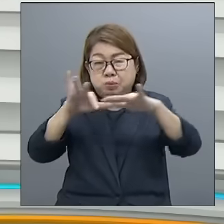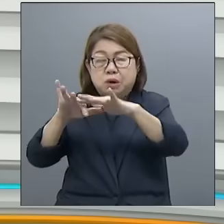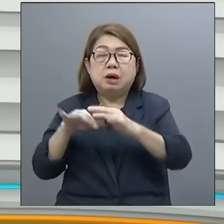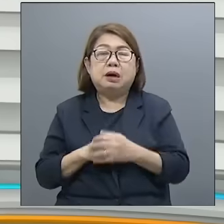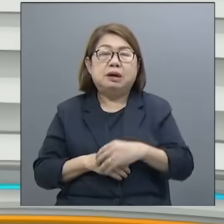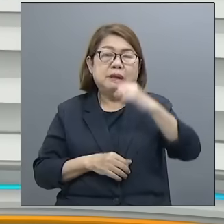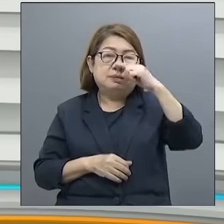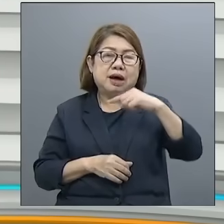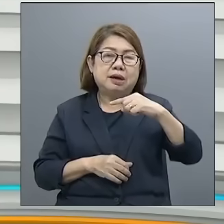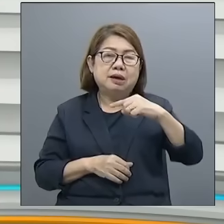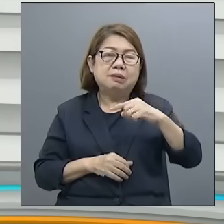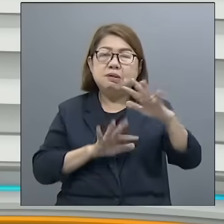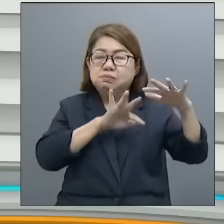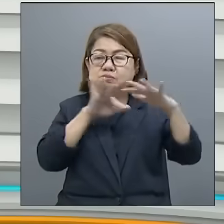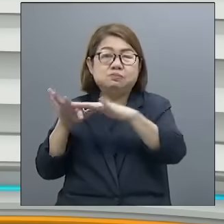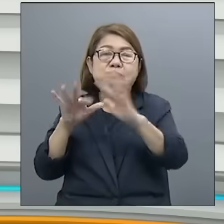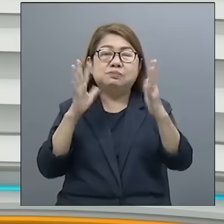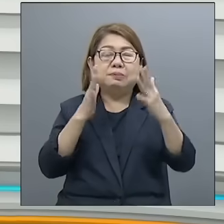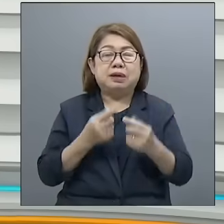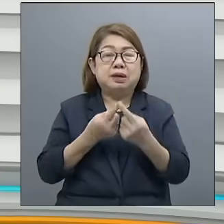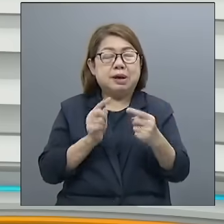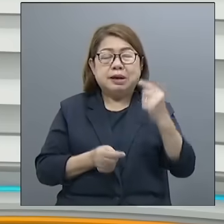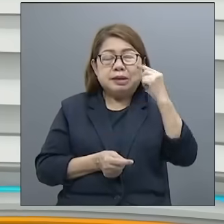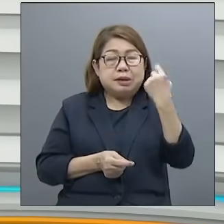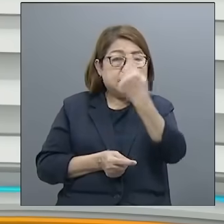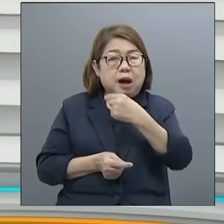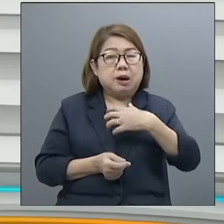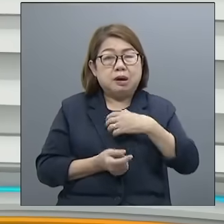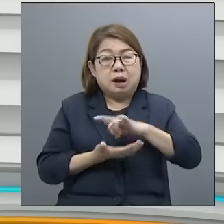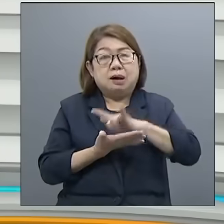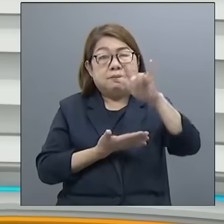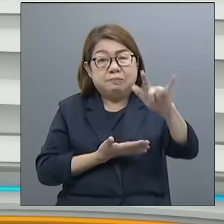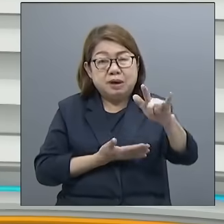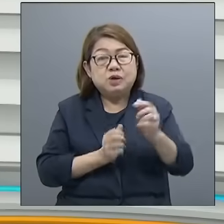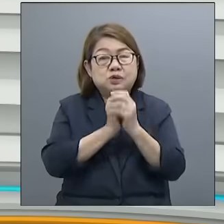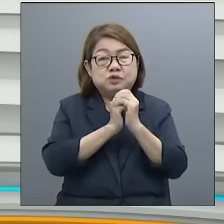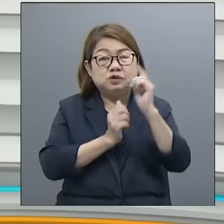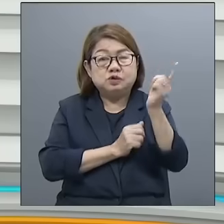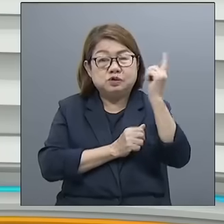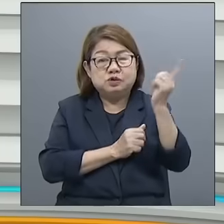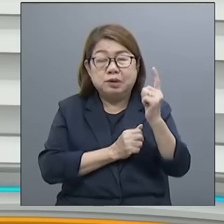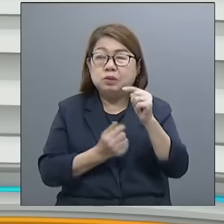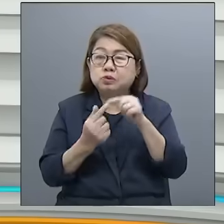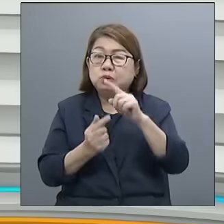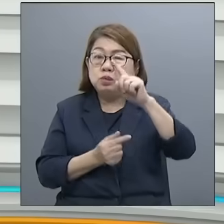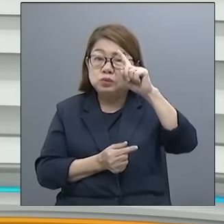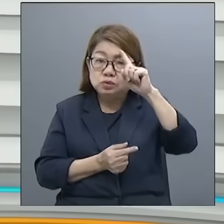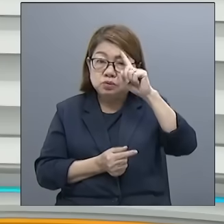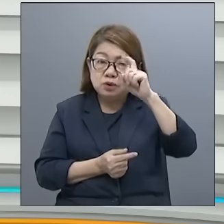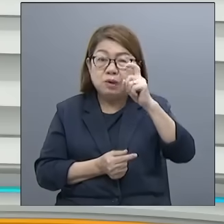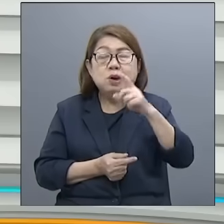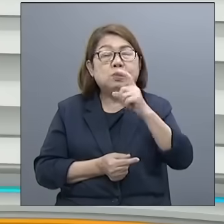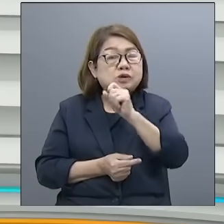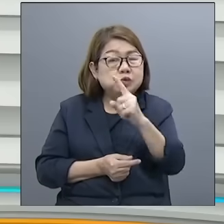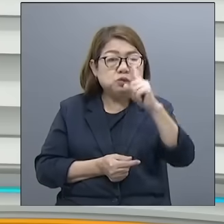ภาพอากาศในบ้านเรานะคะแต่ว่าสำหรับผู้ที่มีแผนจะเดินทางไปยังบริเวณประเทศจีนในช่วงวันศุกร์เสาร์และอาทิตย์นี้ก็ขอให้ต